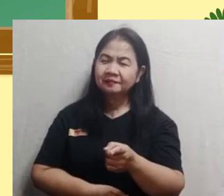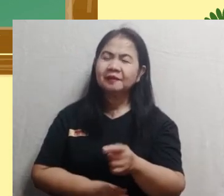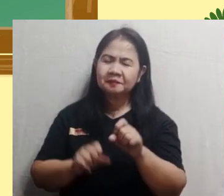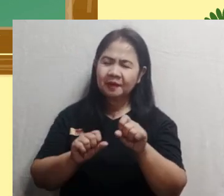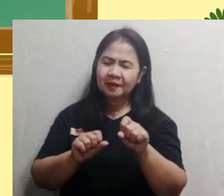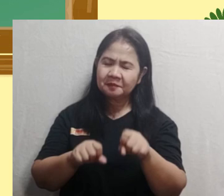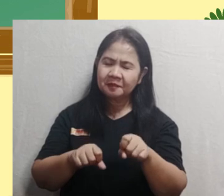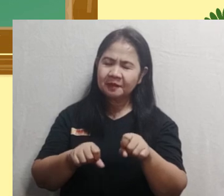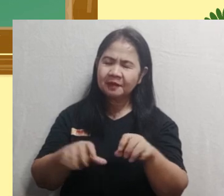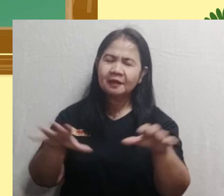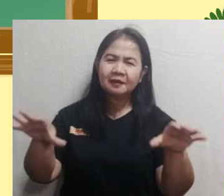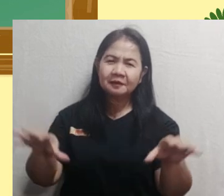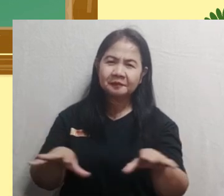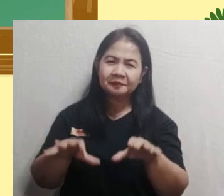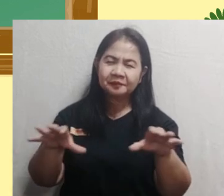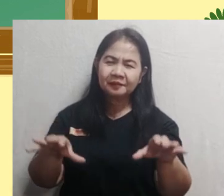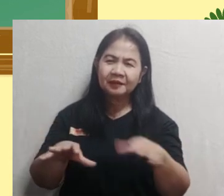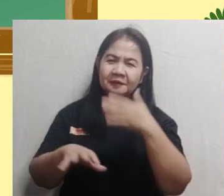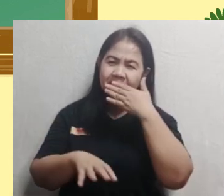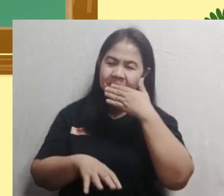gawain.